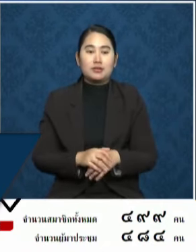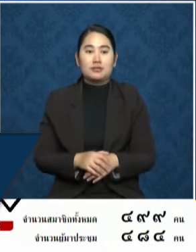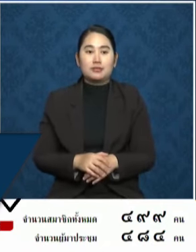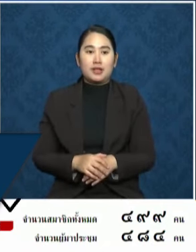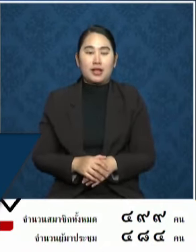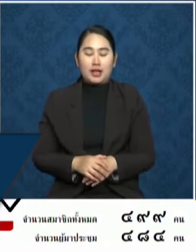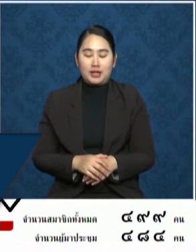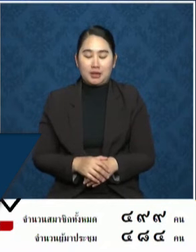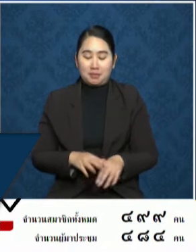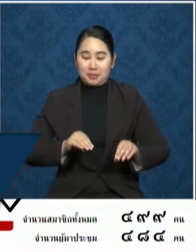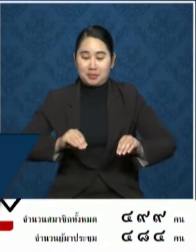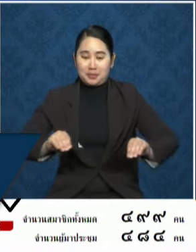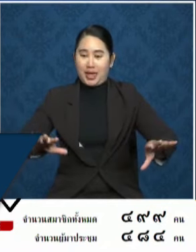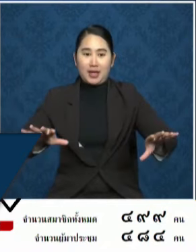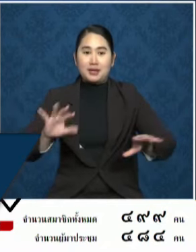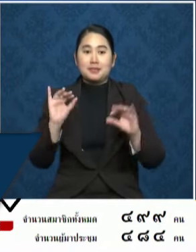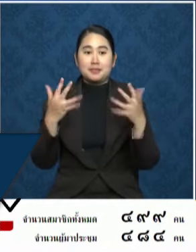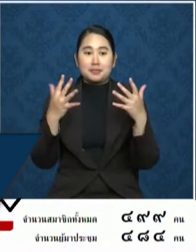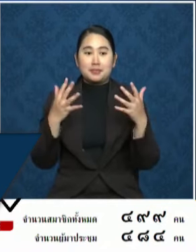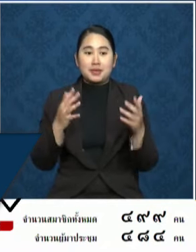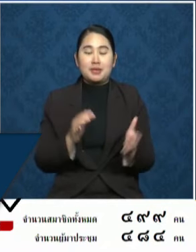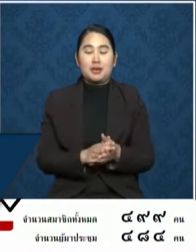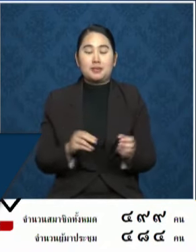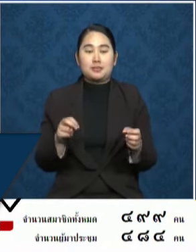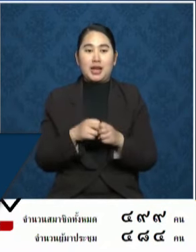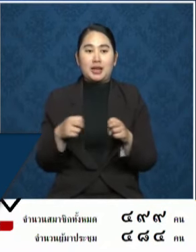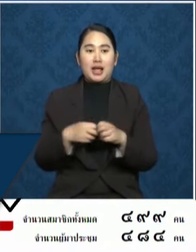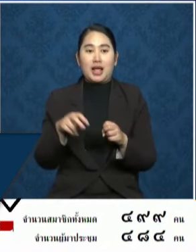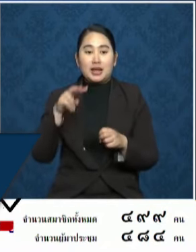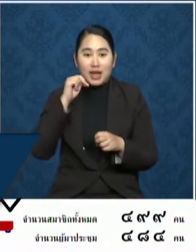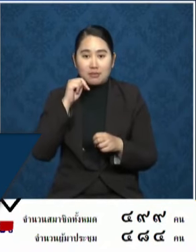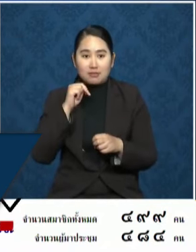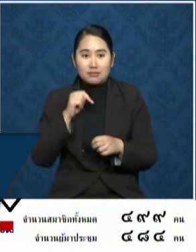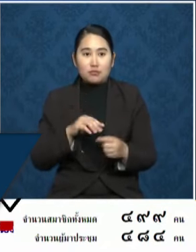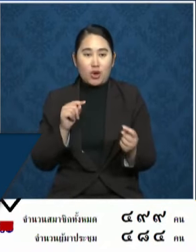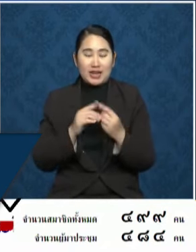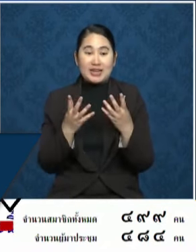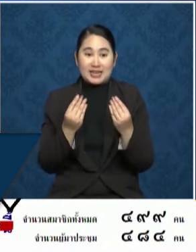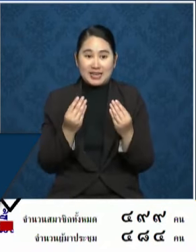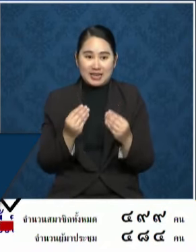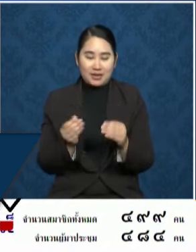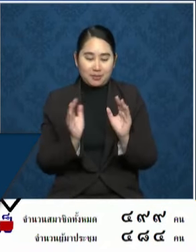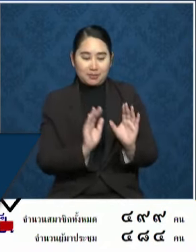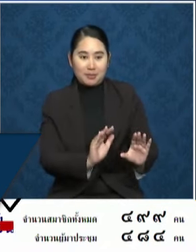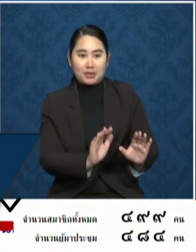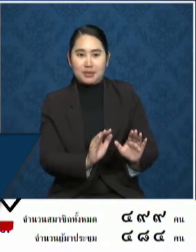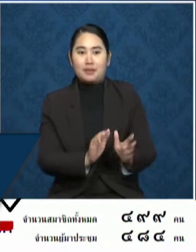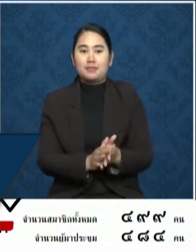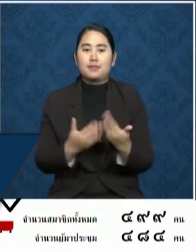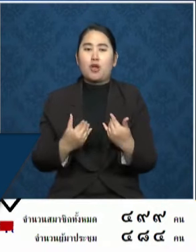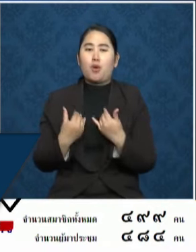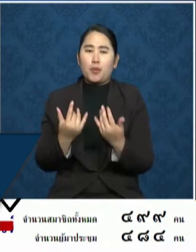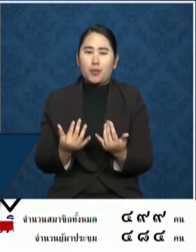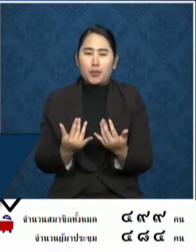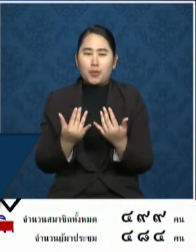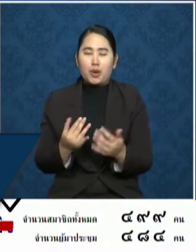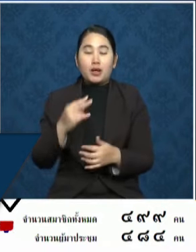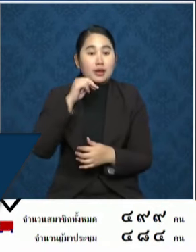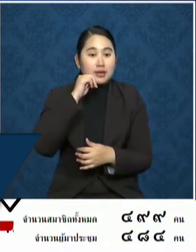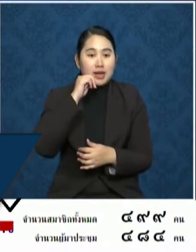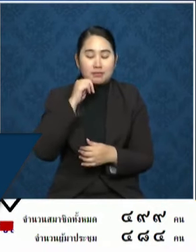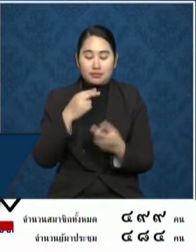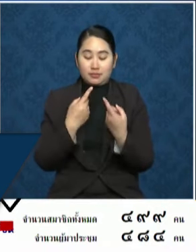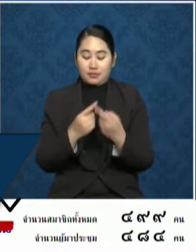เลือดฝอยครับห้วยหนองคลองบึงนะครับเส้นทางลำเรียงน้ำนะครับถูกถมด้วยมูลดินเกษตรกรยังรอน้ำครับรัฐบาล